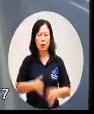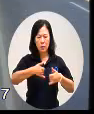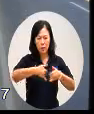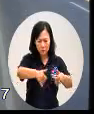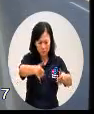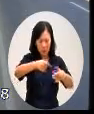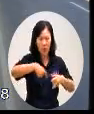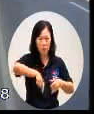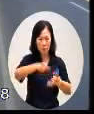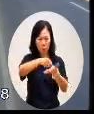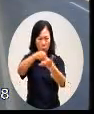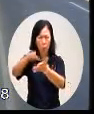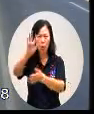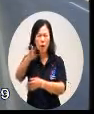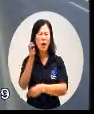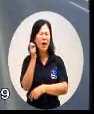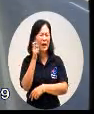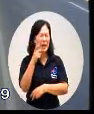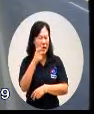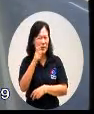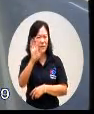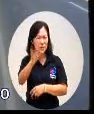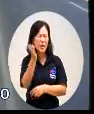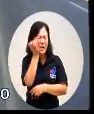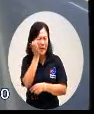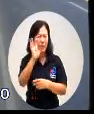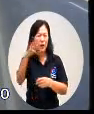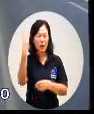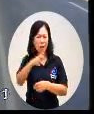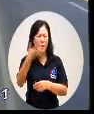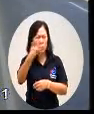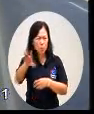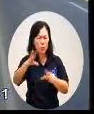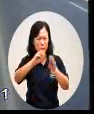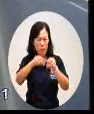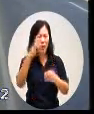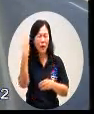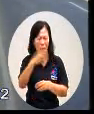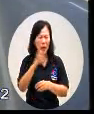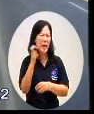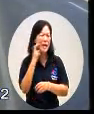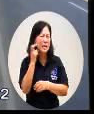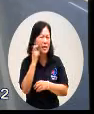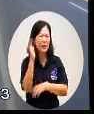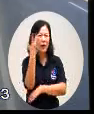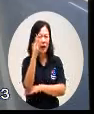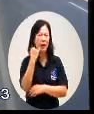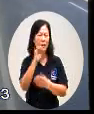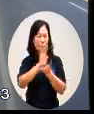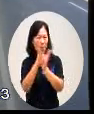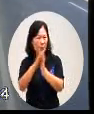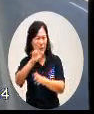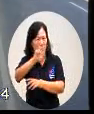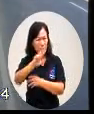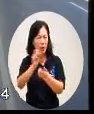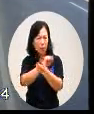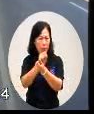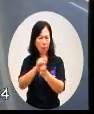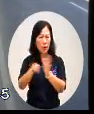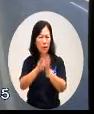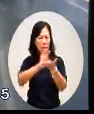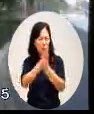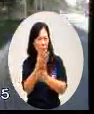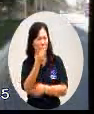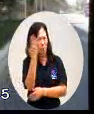整落安尼吼，啊，有石头的，啊，有水泥的，啊，有迄种剃球的，啊，有这种变色木的，啊，变这就感觉偌好